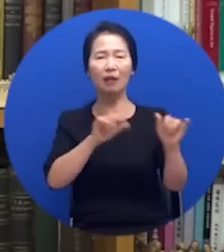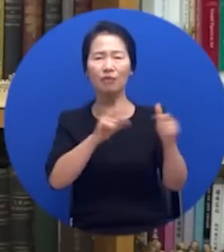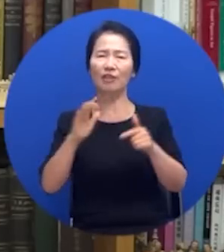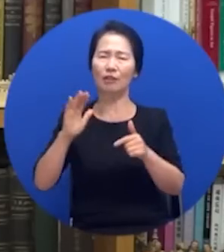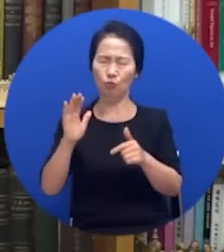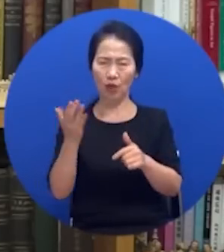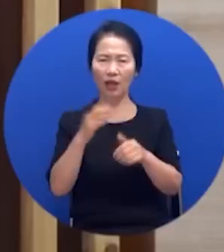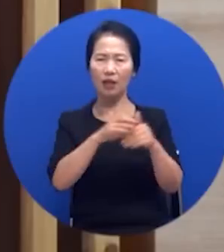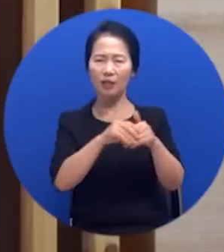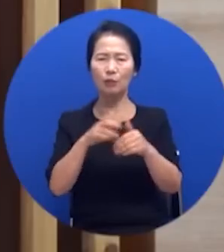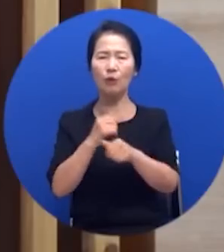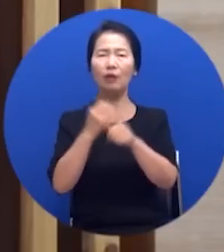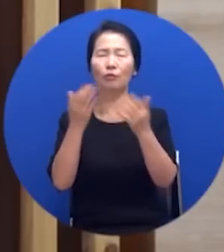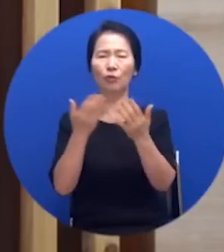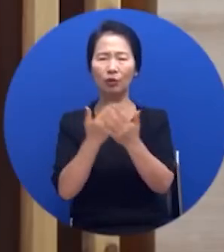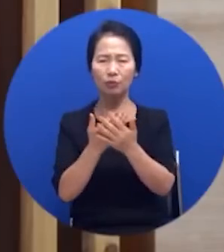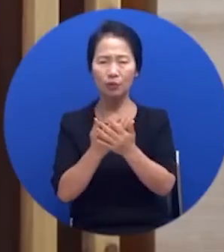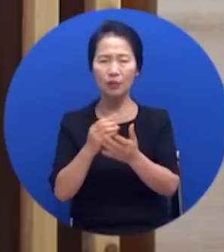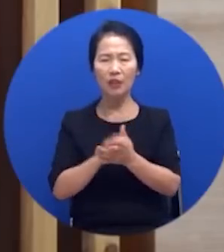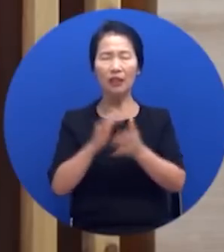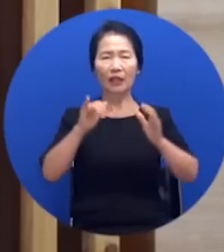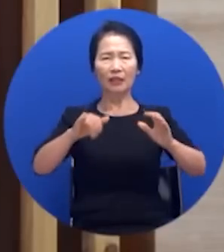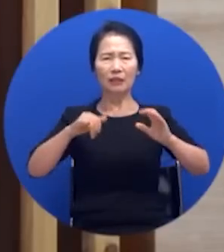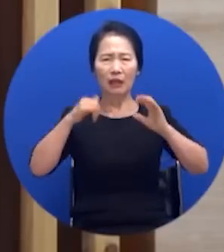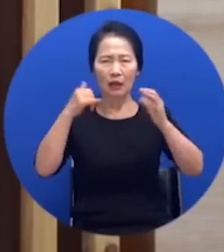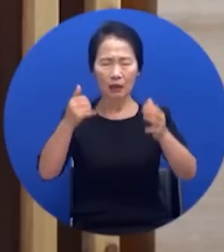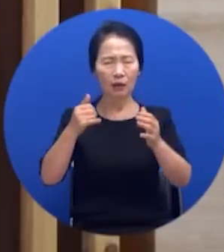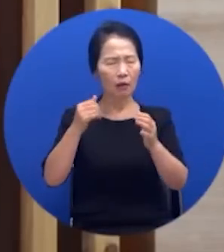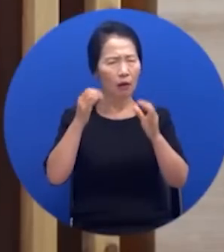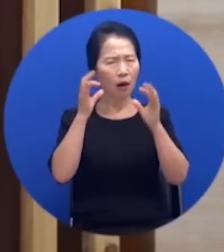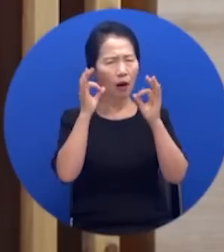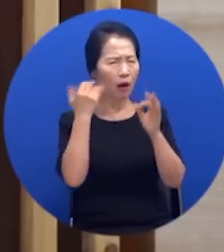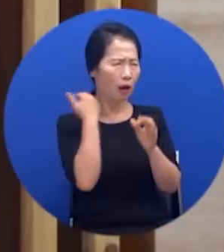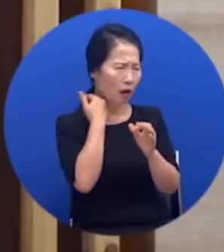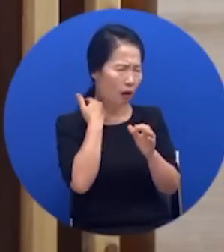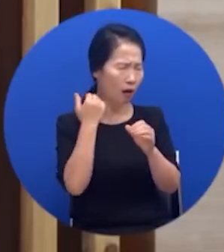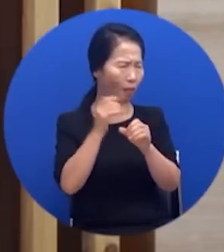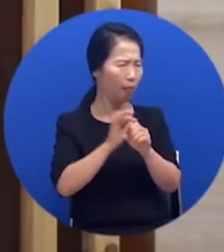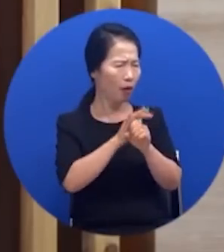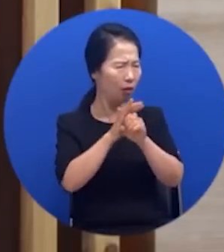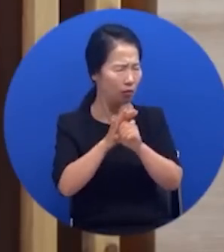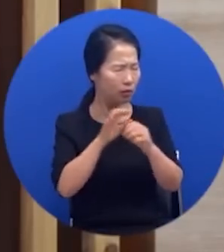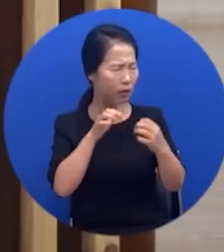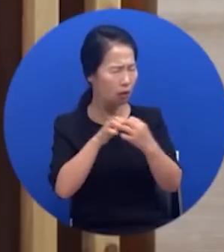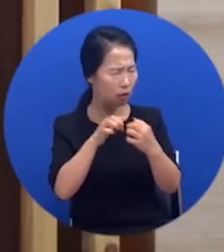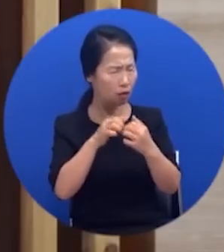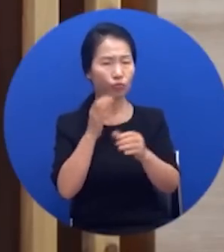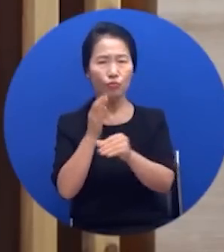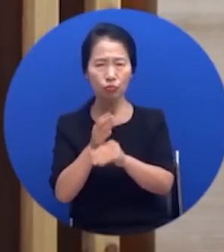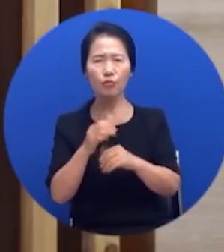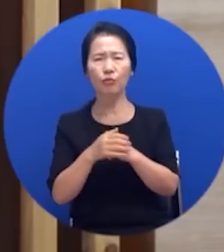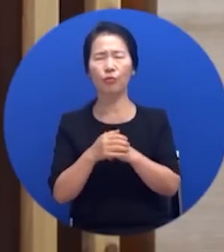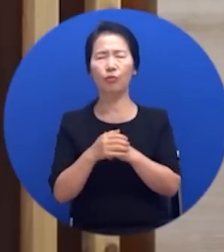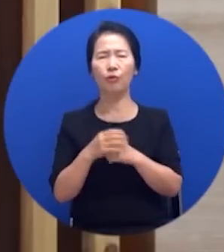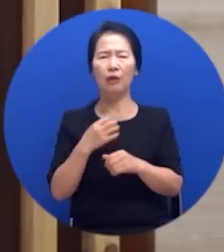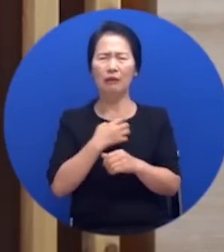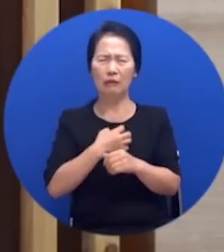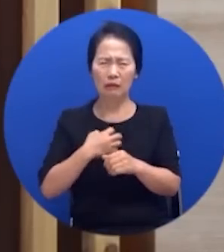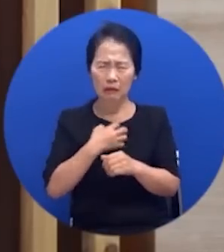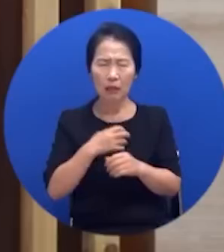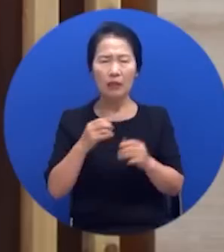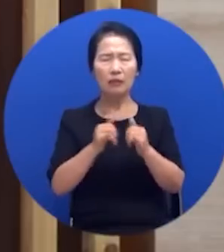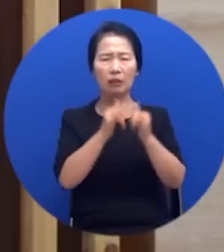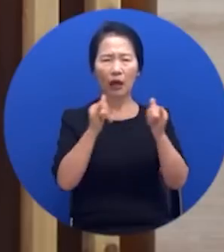인도하여 주시옵소서. 전 세계가 보이지 않는 바이러스와의 전쟁을 치르며 진통 중에 있습니다. 사회 곳곳에서 경제적